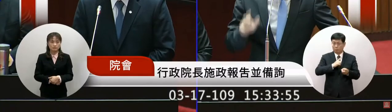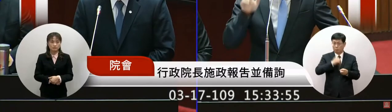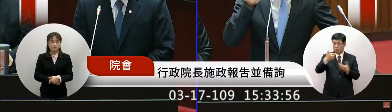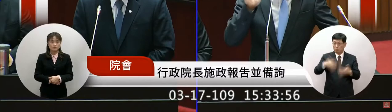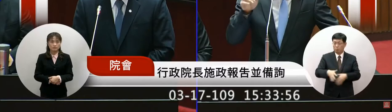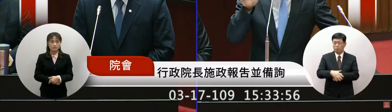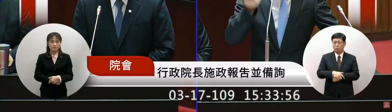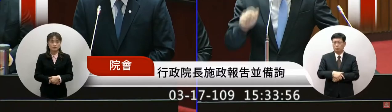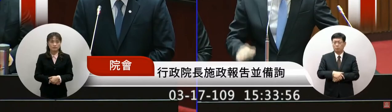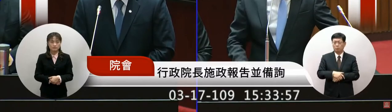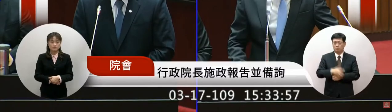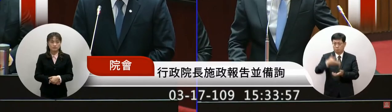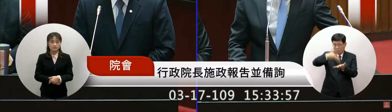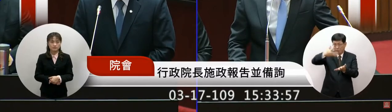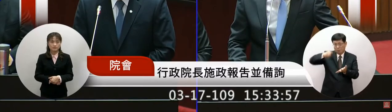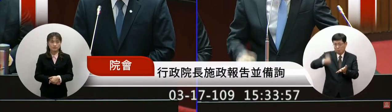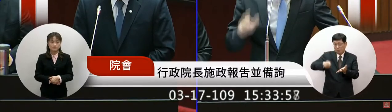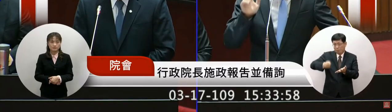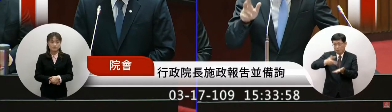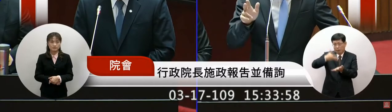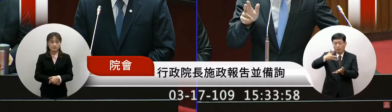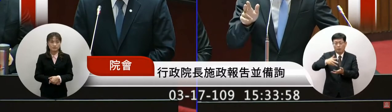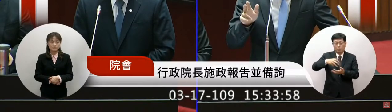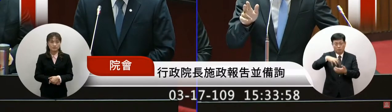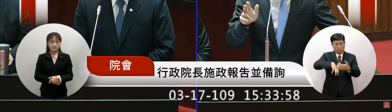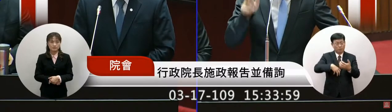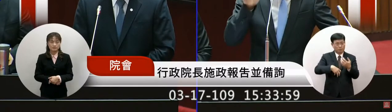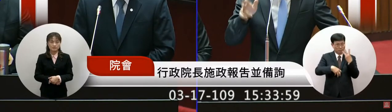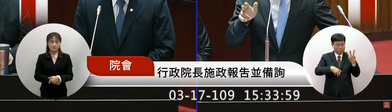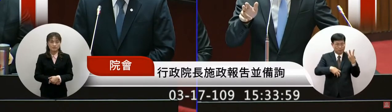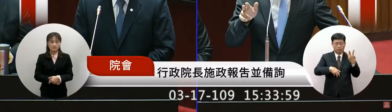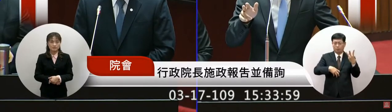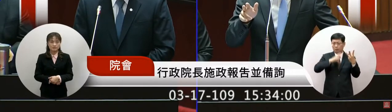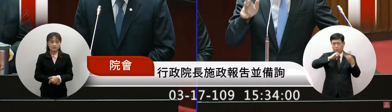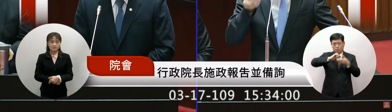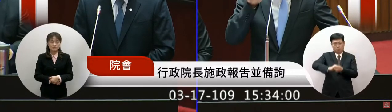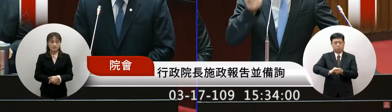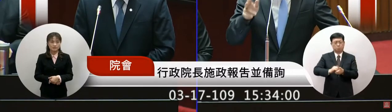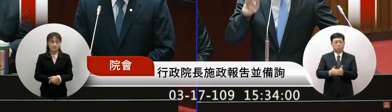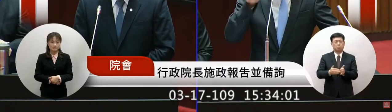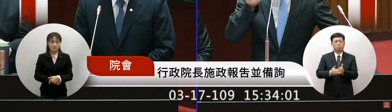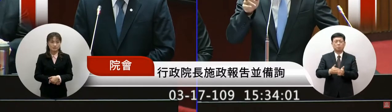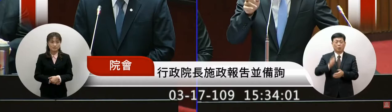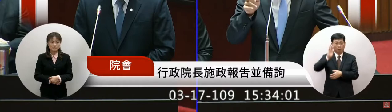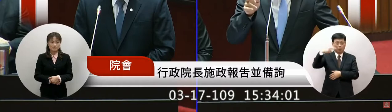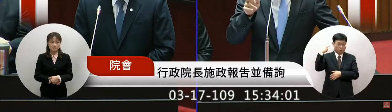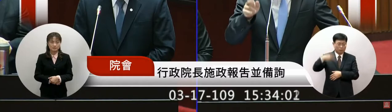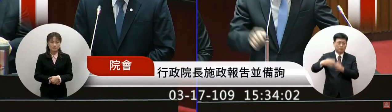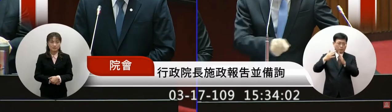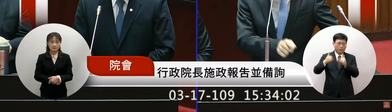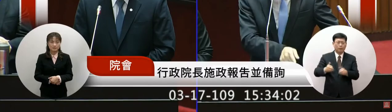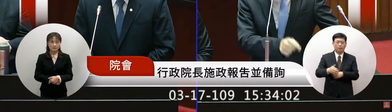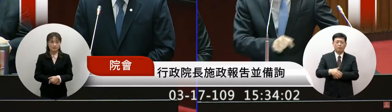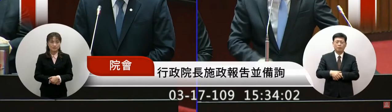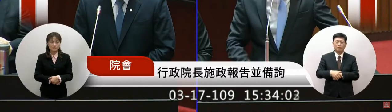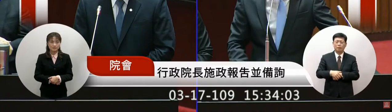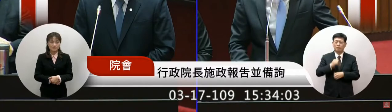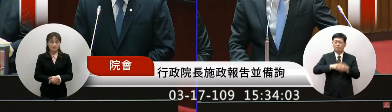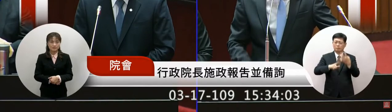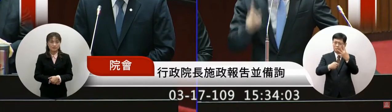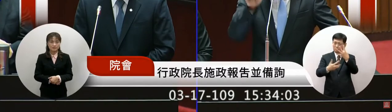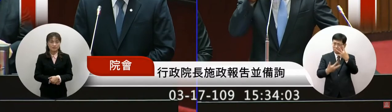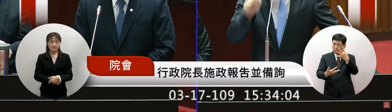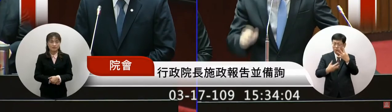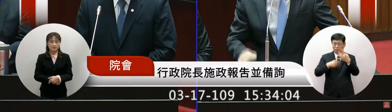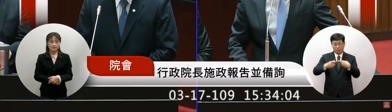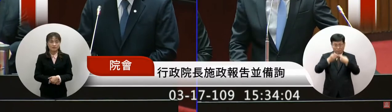得？8届判决，3届拢定言，了后才搁听。啊！你4月8号